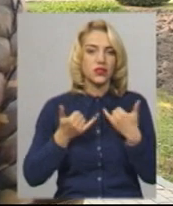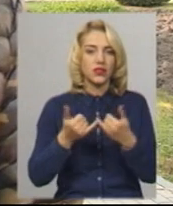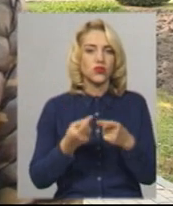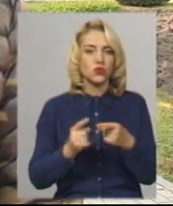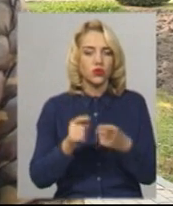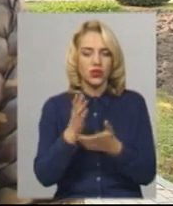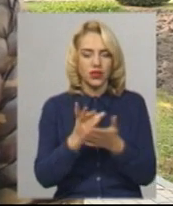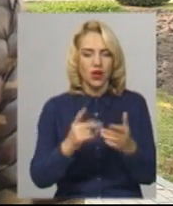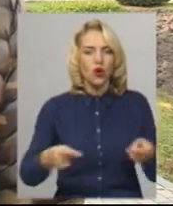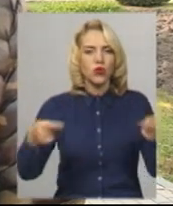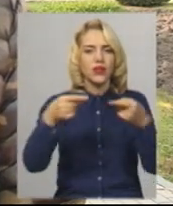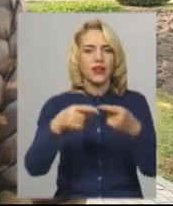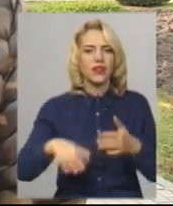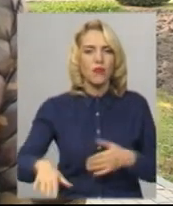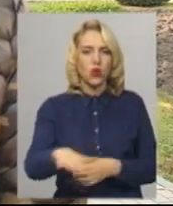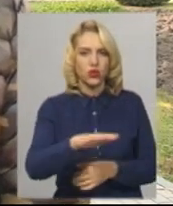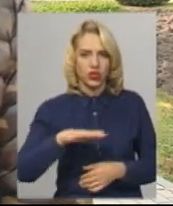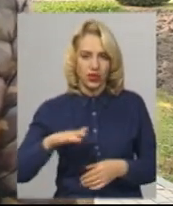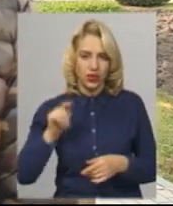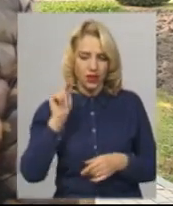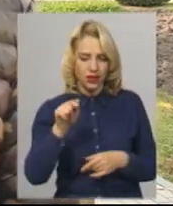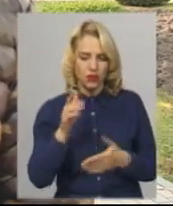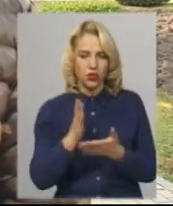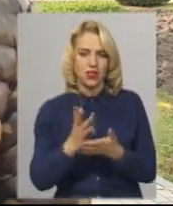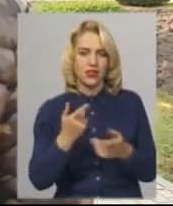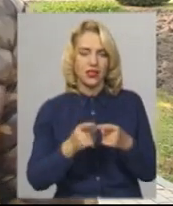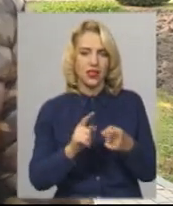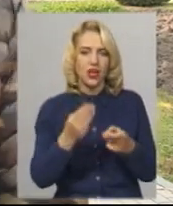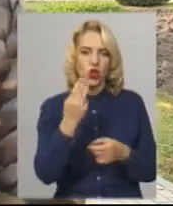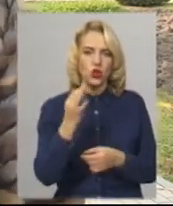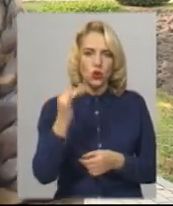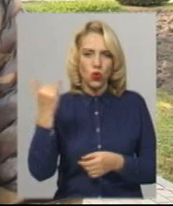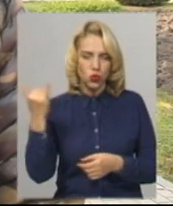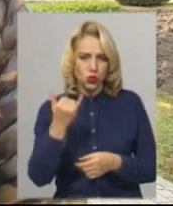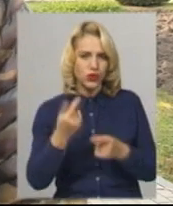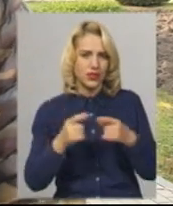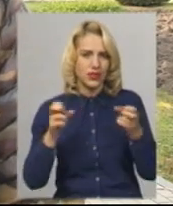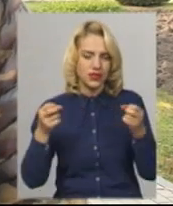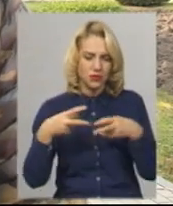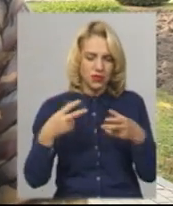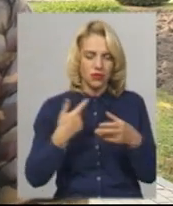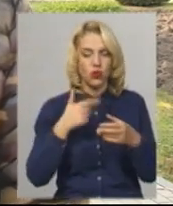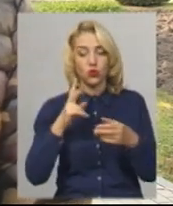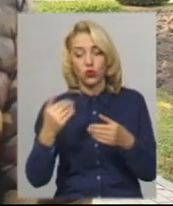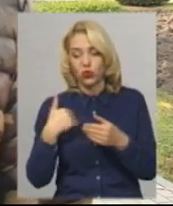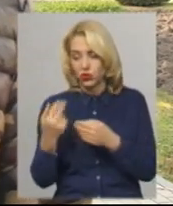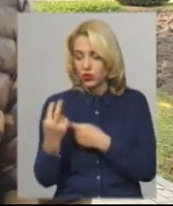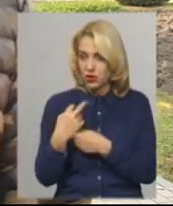конкретна площадка. І ми, там у нас є дріфт-шоу, і ті, хто хочуть, можуть до нас підійти, і ми їм дозволяємо